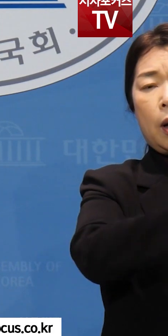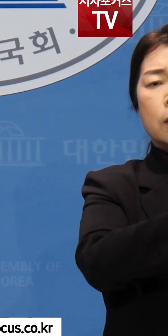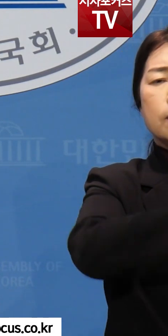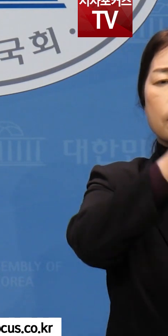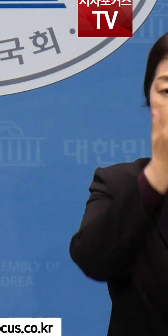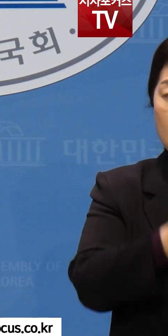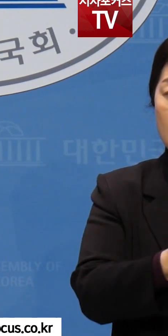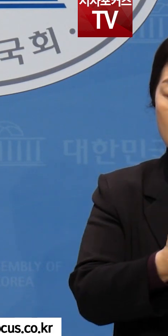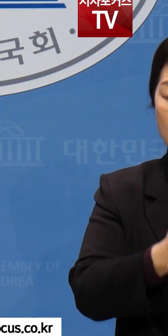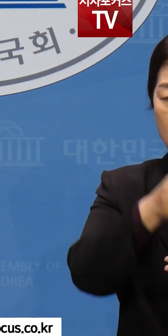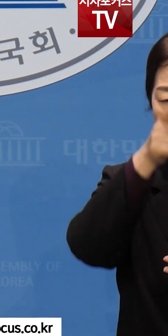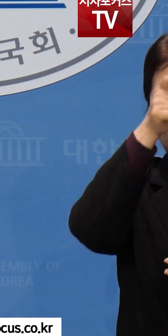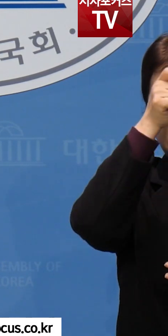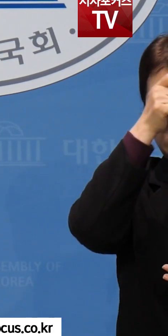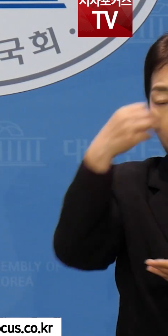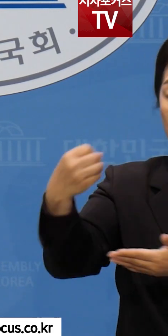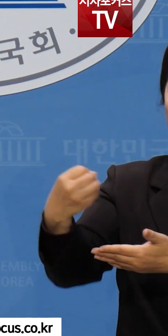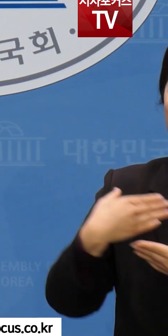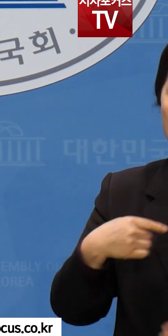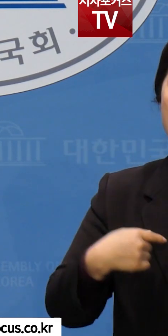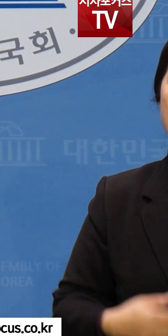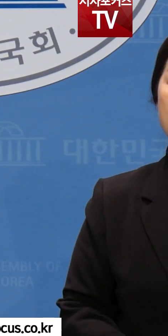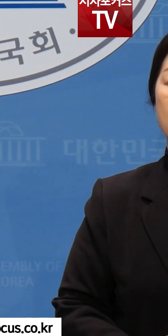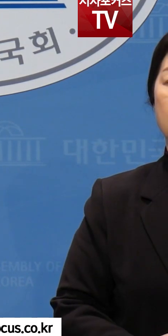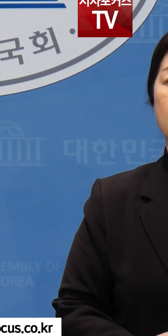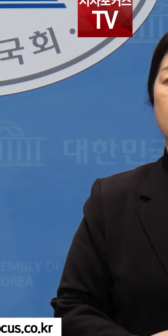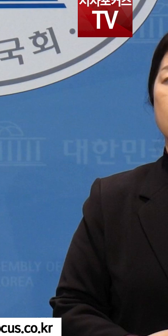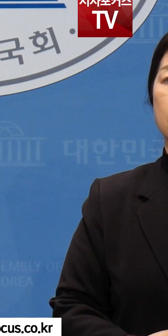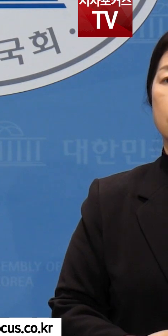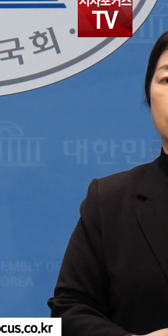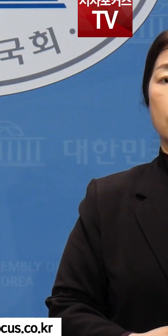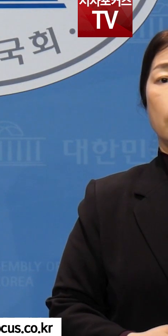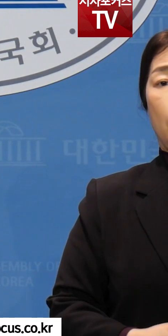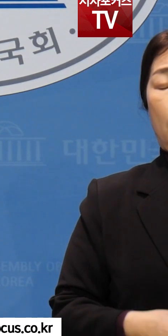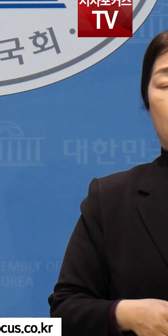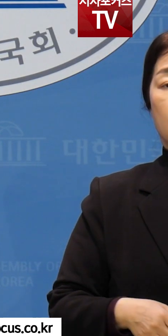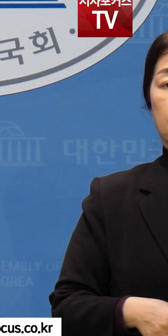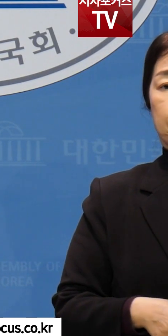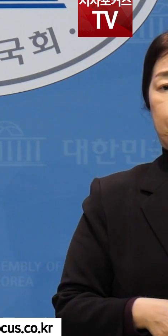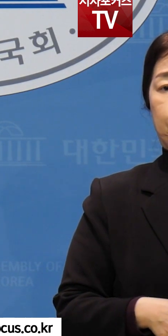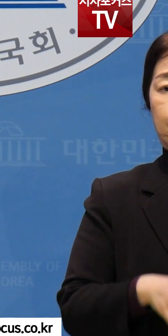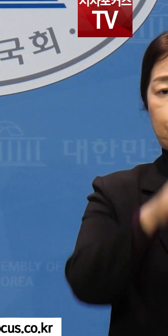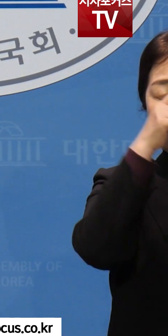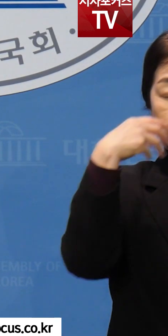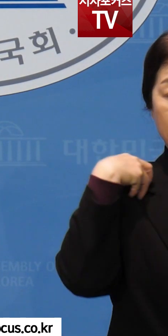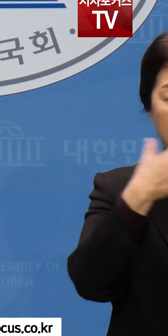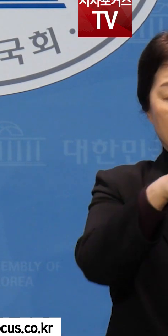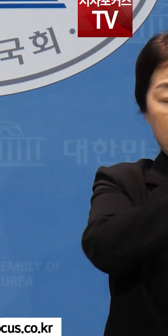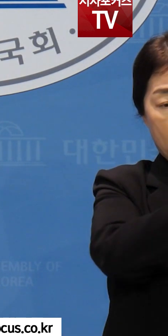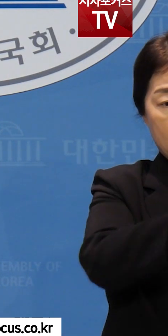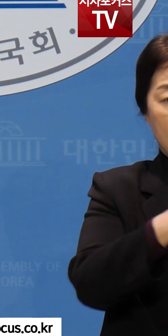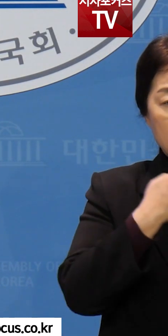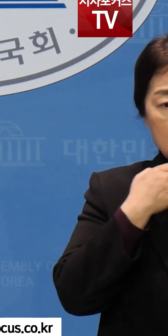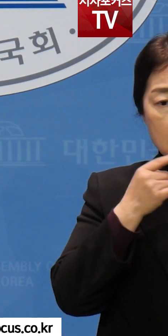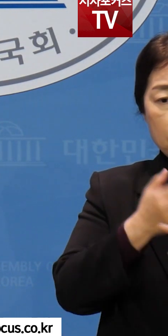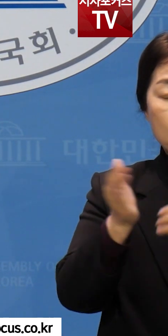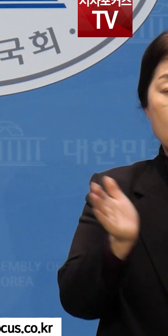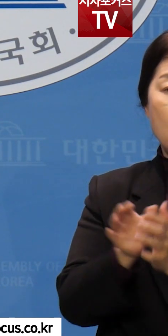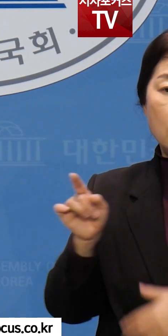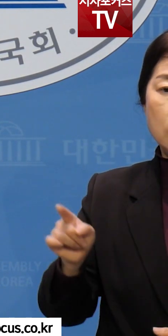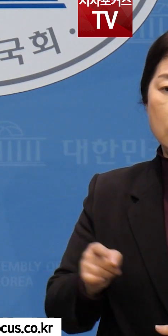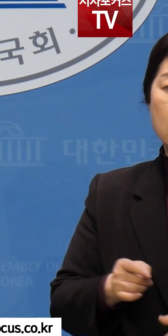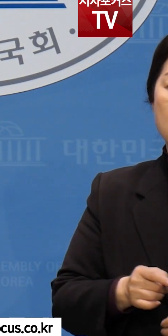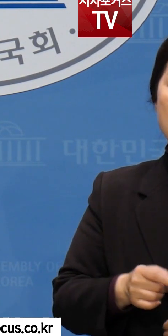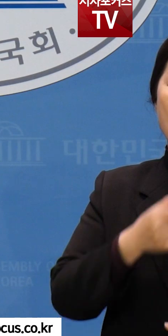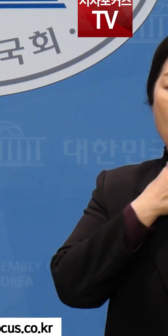되는 억지 주장뿐이었습니다. 또한 여당은 당초 정부 안에도 없는 민주당의